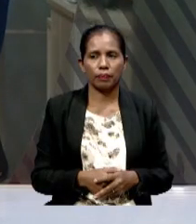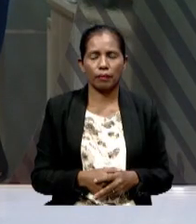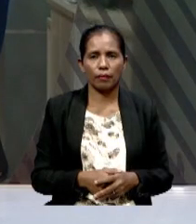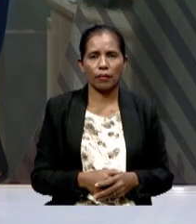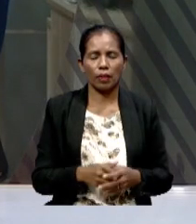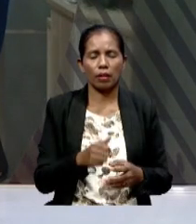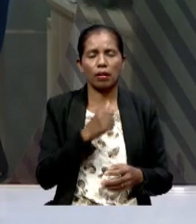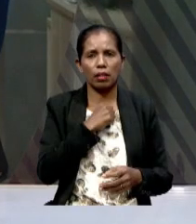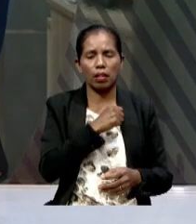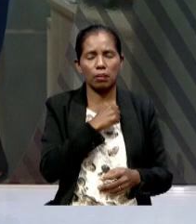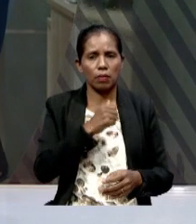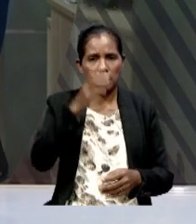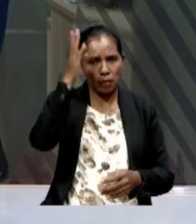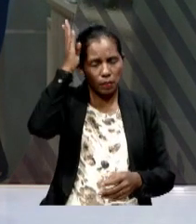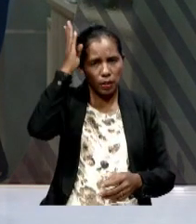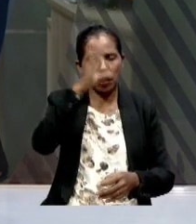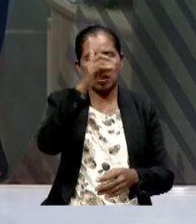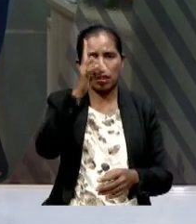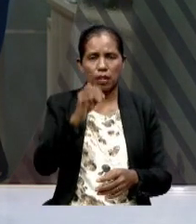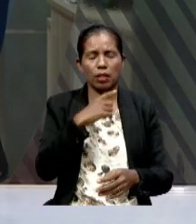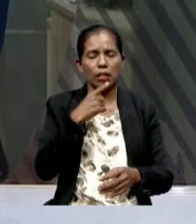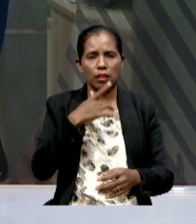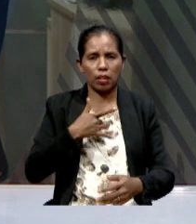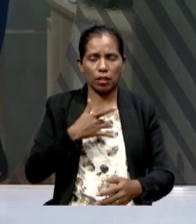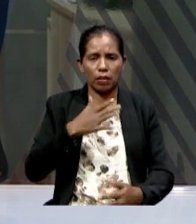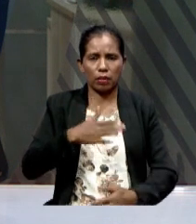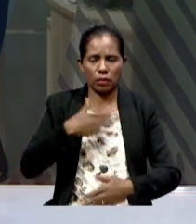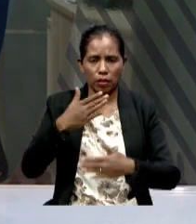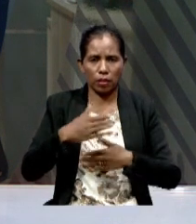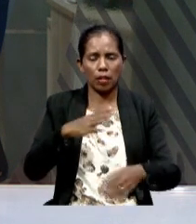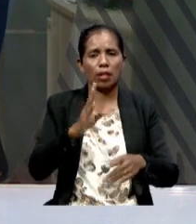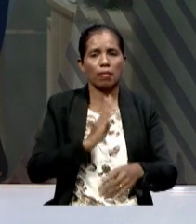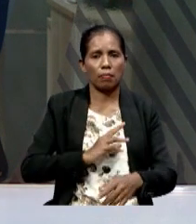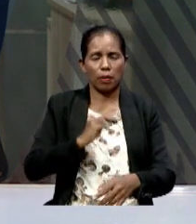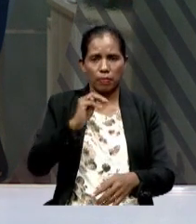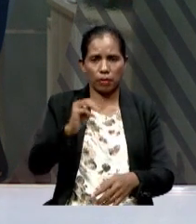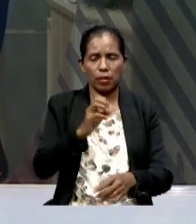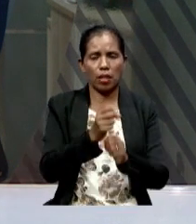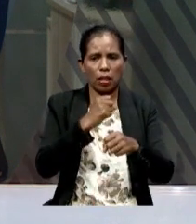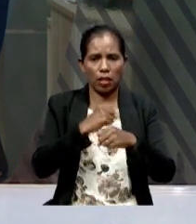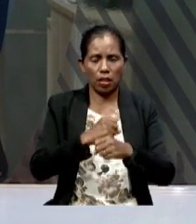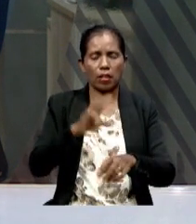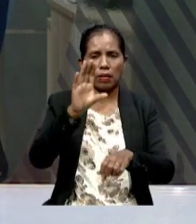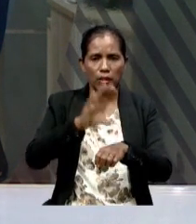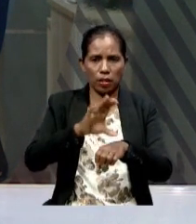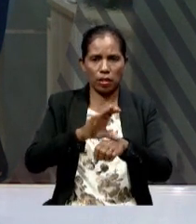Arcebispo Metropolitana Dili orgulho com a iniciativa Serani Lumululi Maubisi Nebe Harika pela